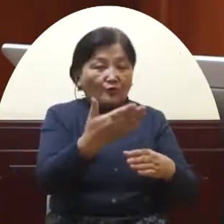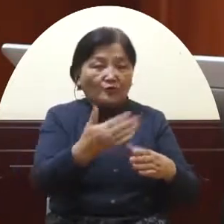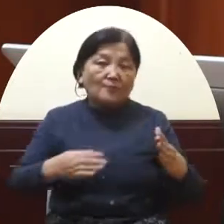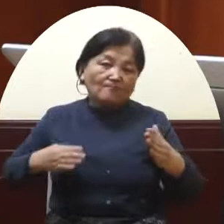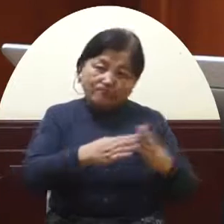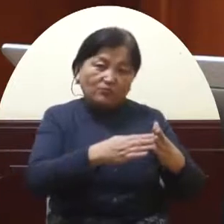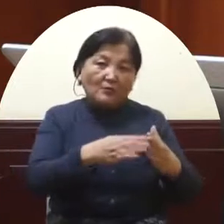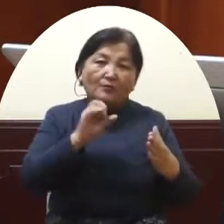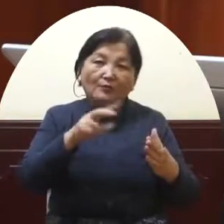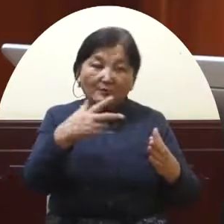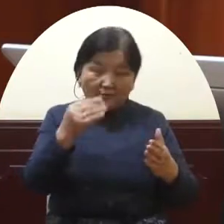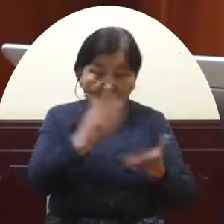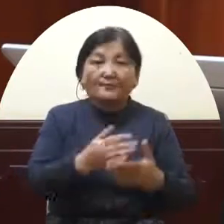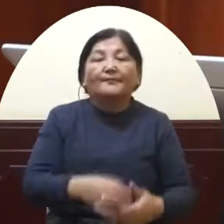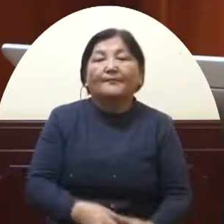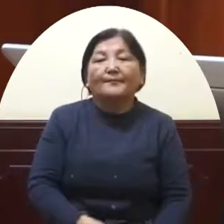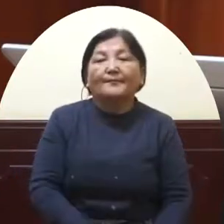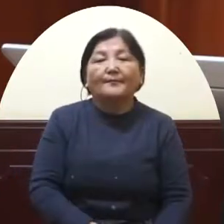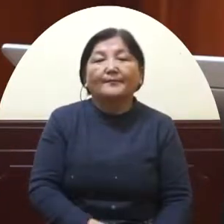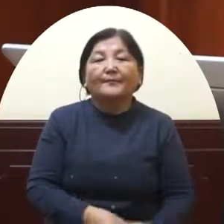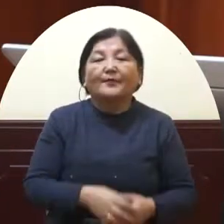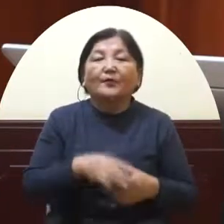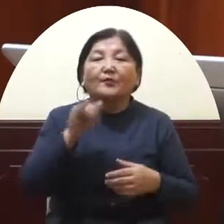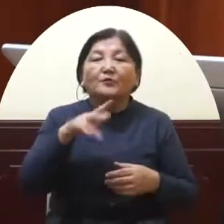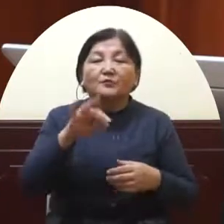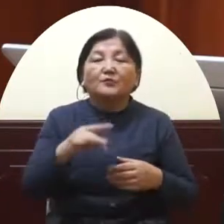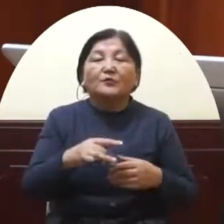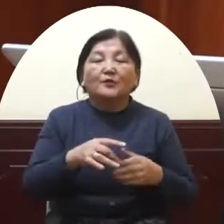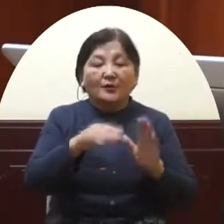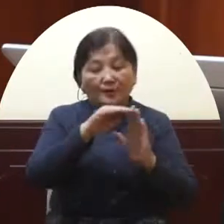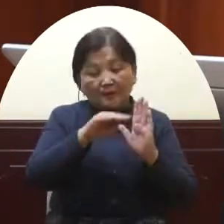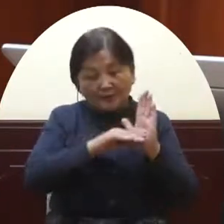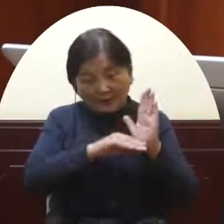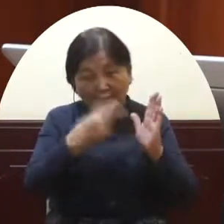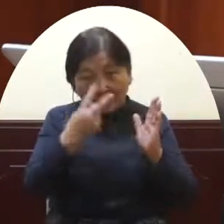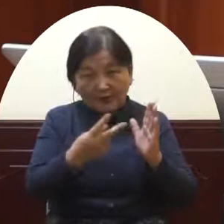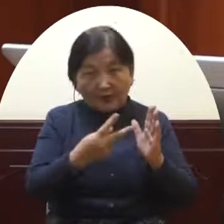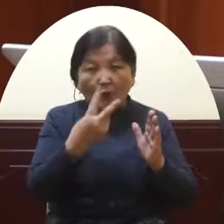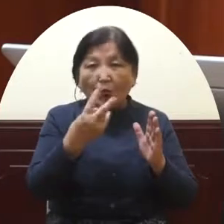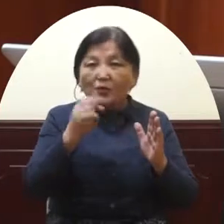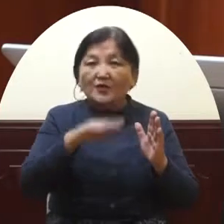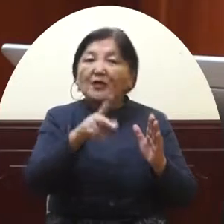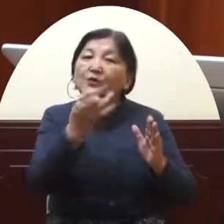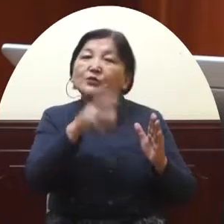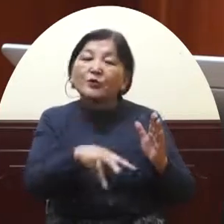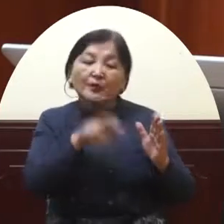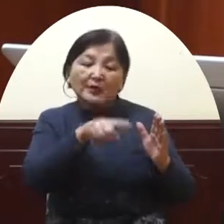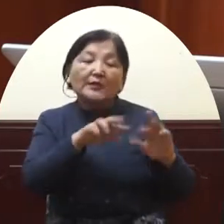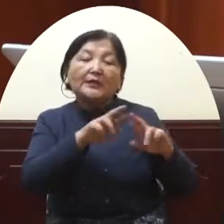Тэгэхээр энэ улс төрийн намуудын мөрийн хөтөлбөр бол үнэт зүйлийн ялгарл байхгүй болсон